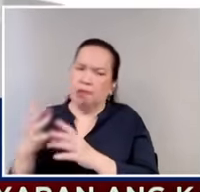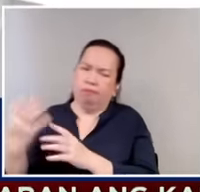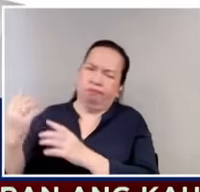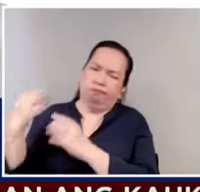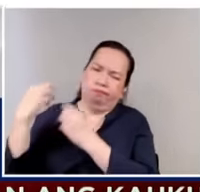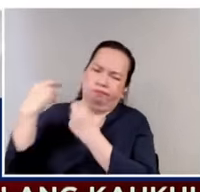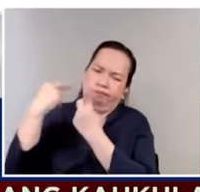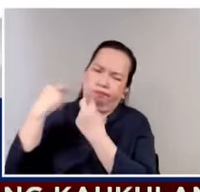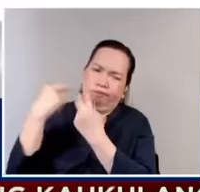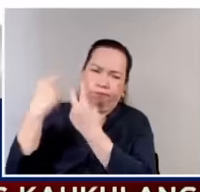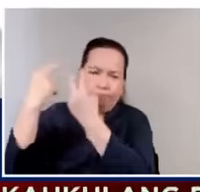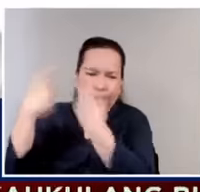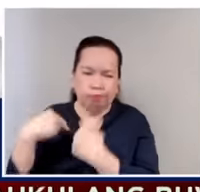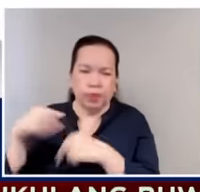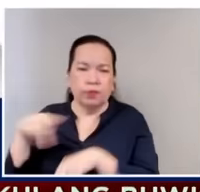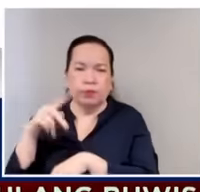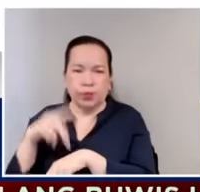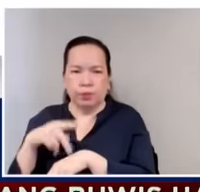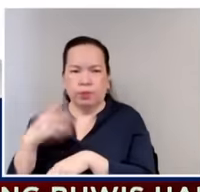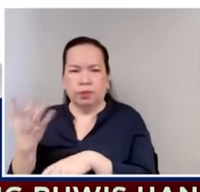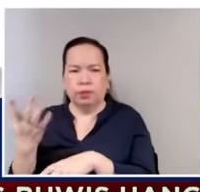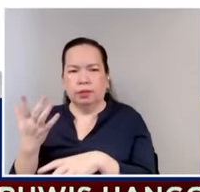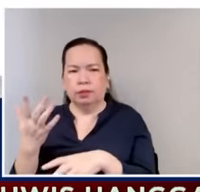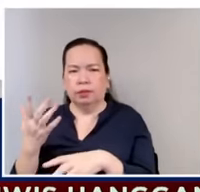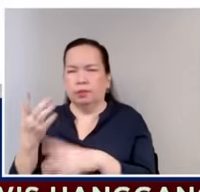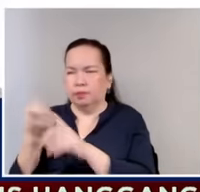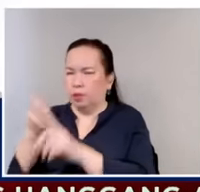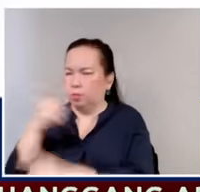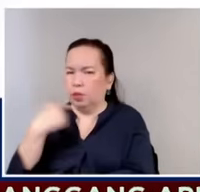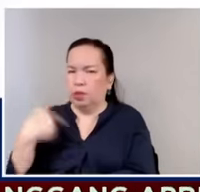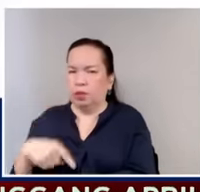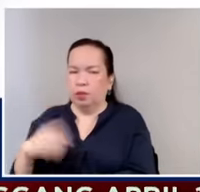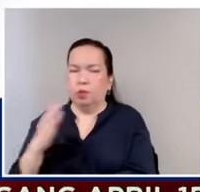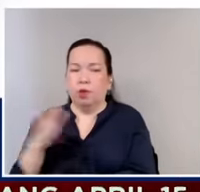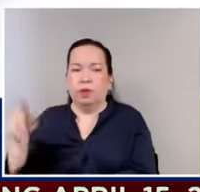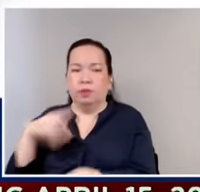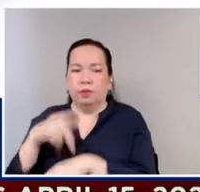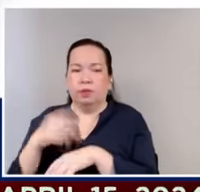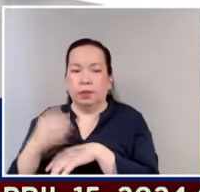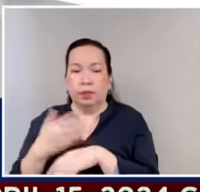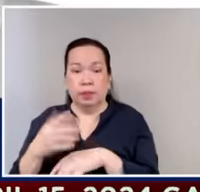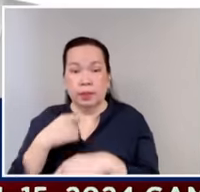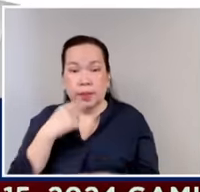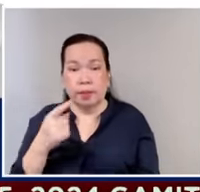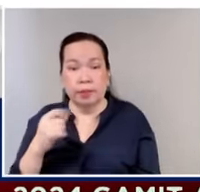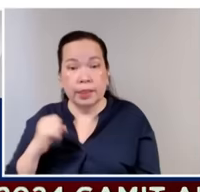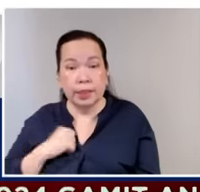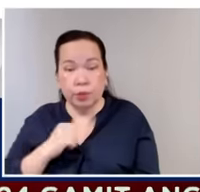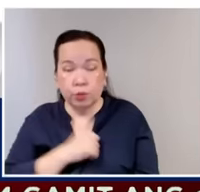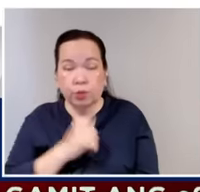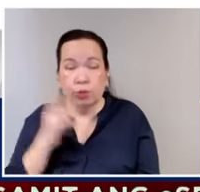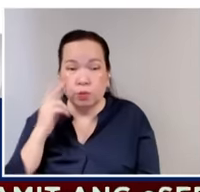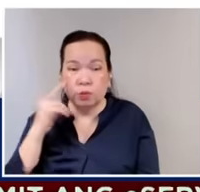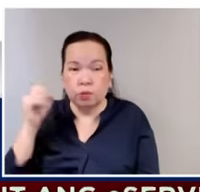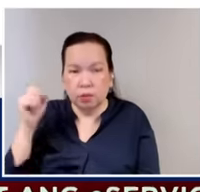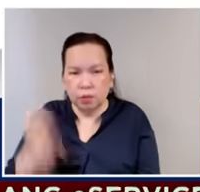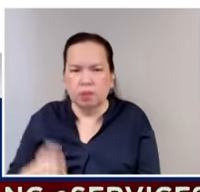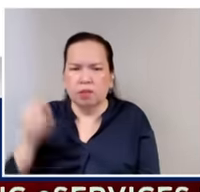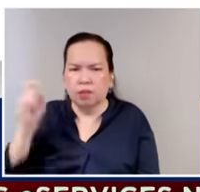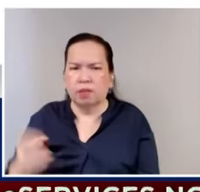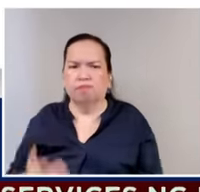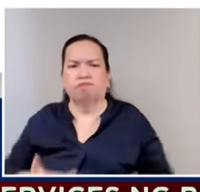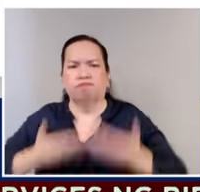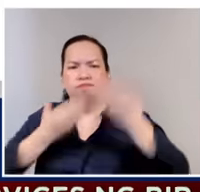sa West Philippine Sea. Tingin naman ni Senator Risa Ontiveros dapat nang maghain ang Pilipinas ng resolusyon sa UN